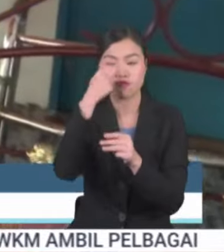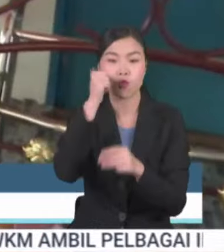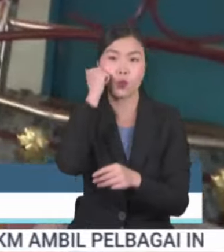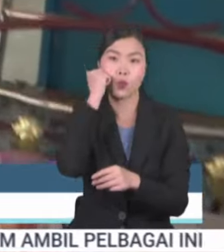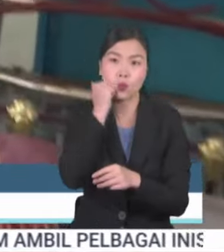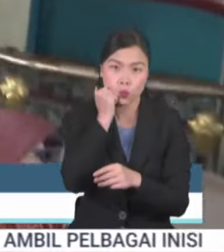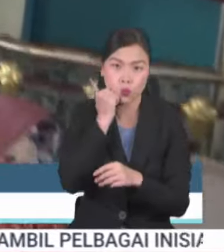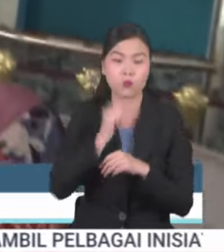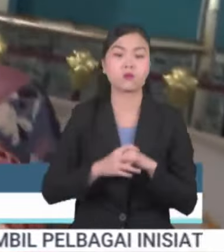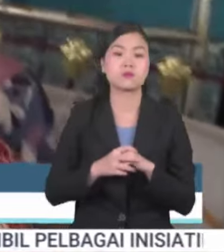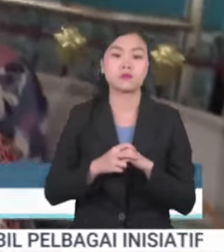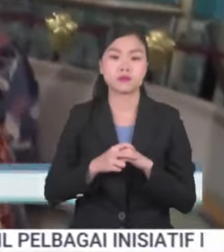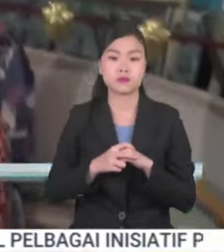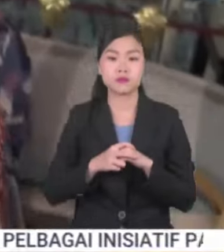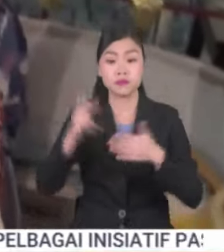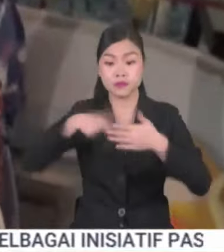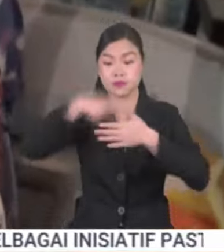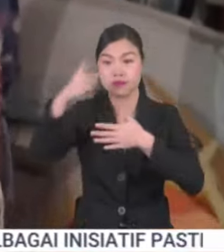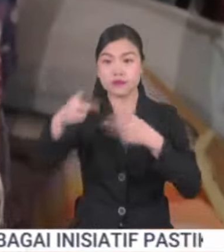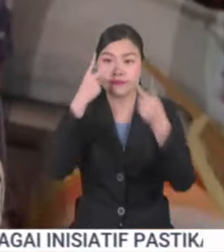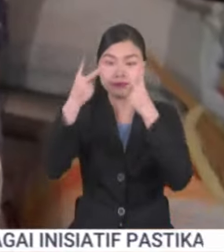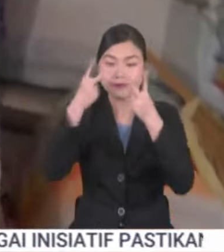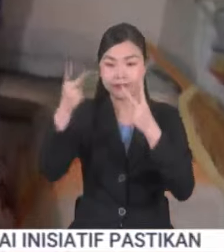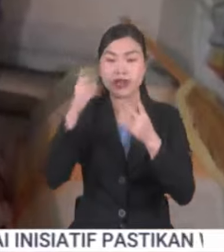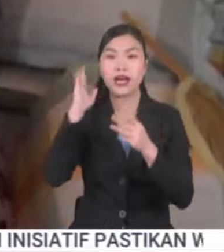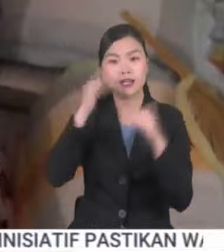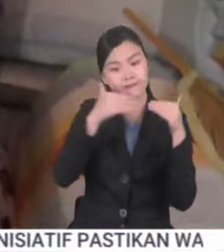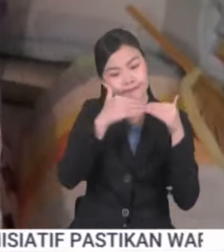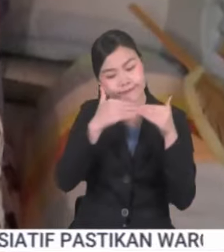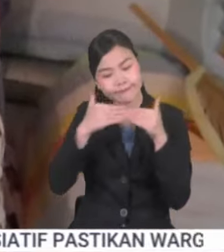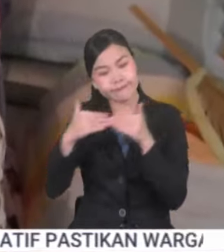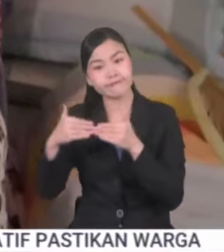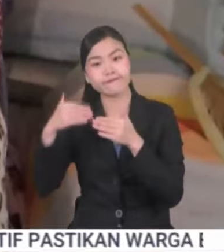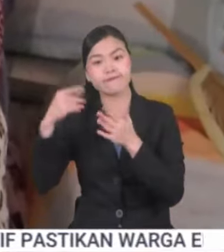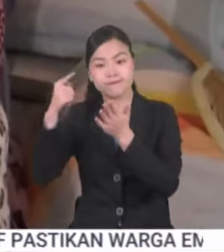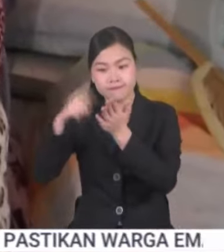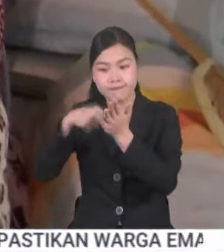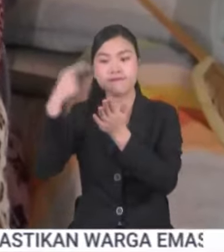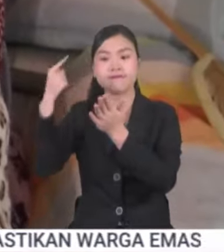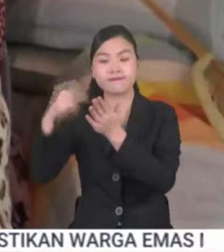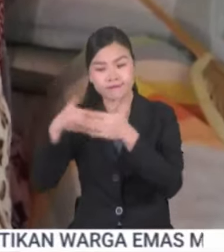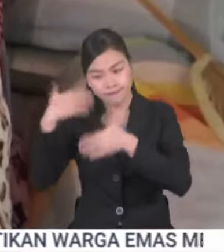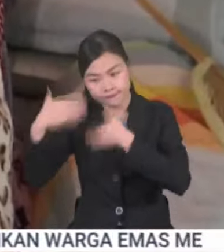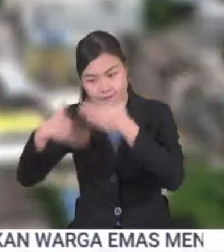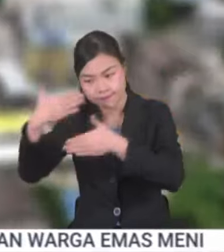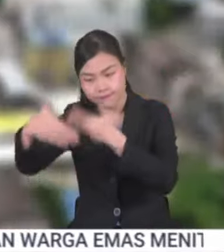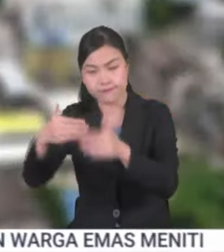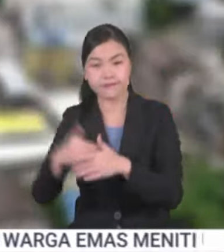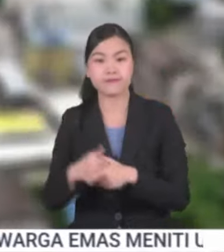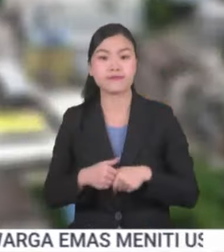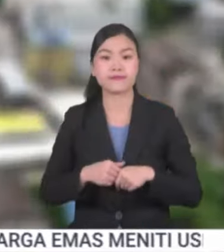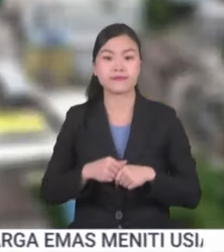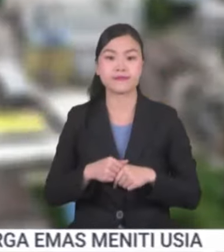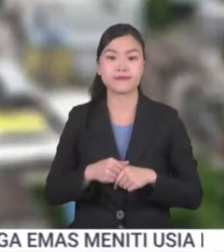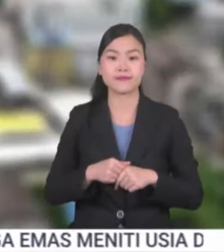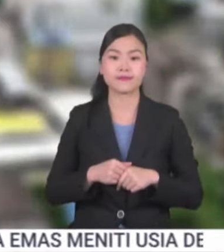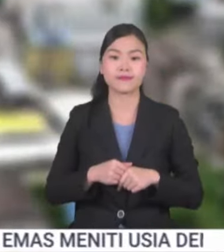emas. Program ziarah kasih akan diteruskan dari semasa ke semasa.